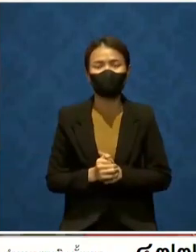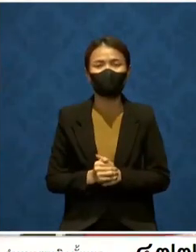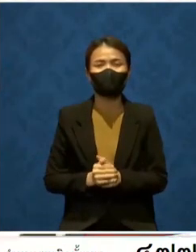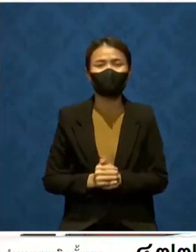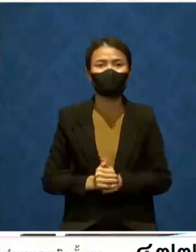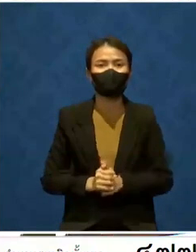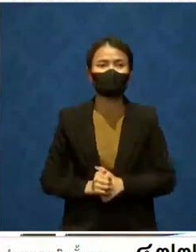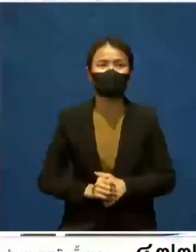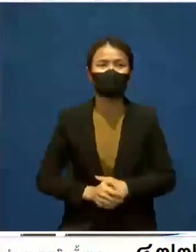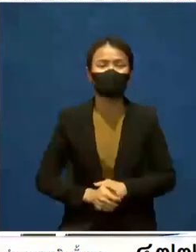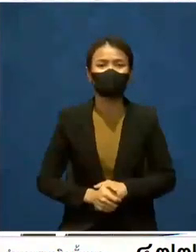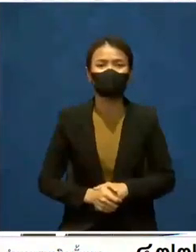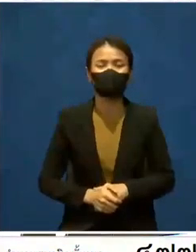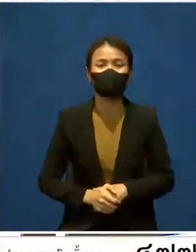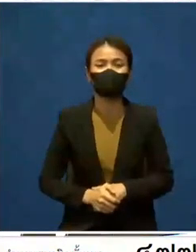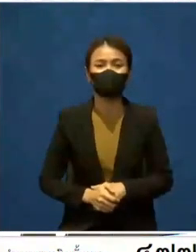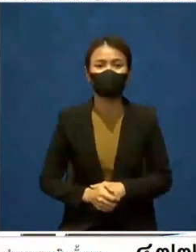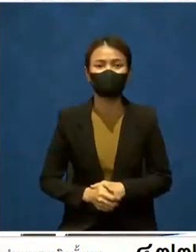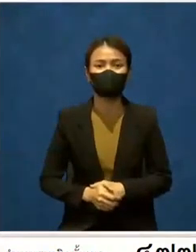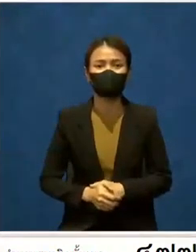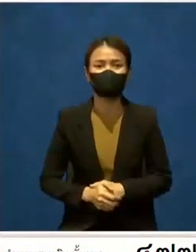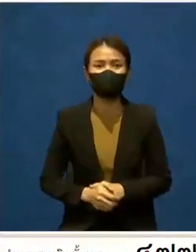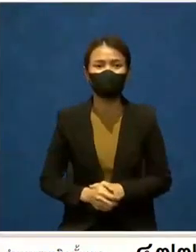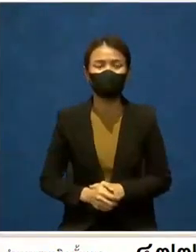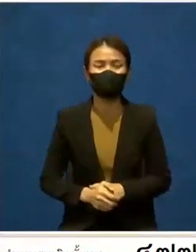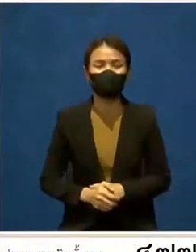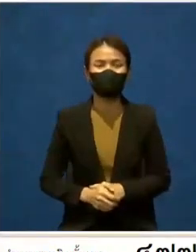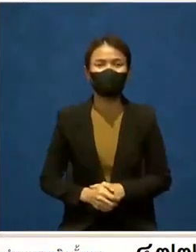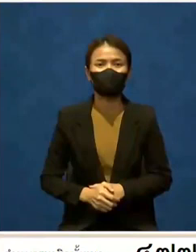ขมอ li di อย elaท orar utilchin สวัดีครับ